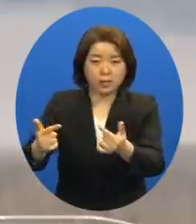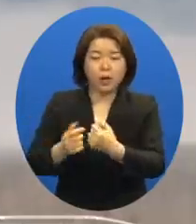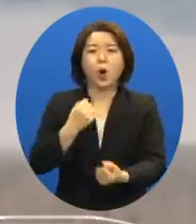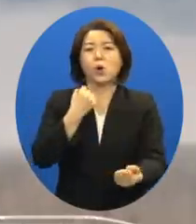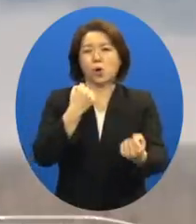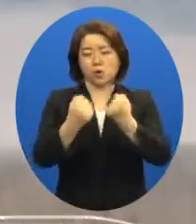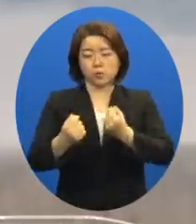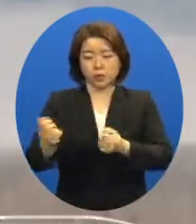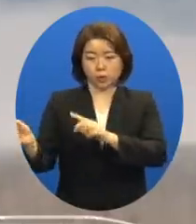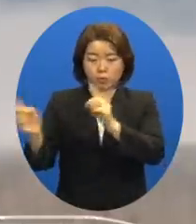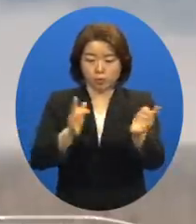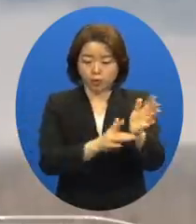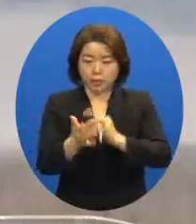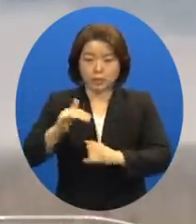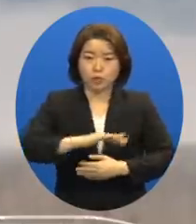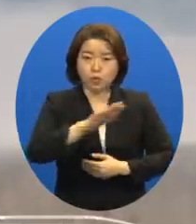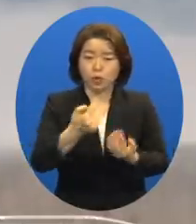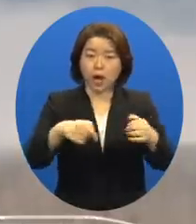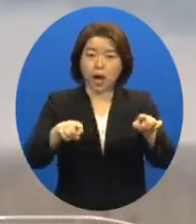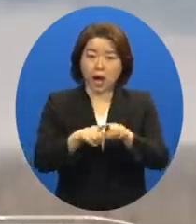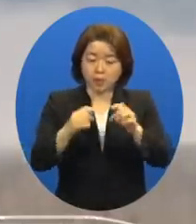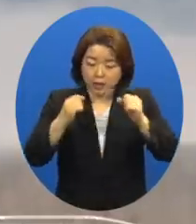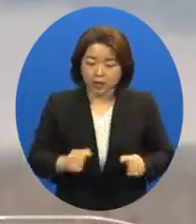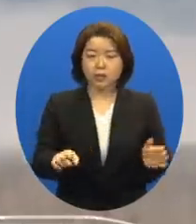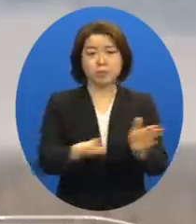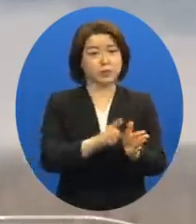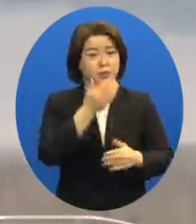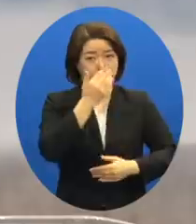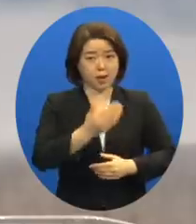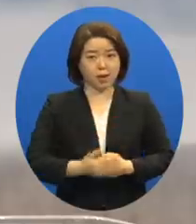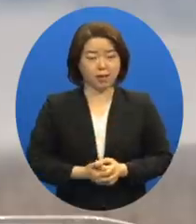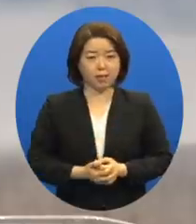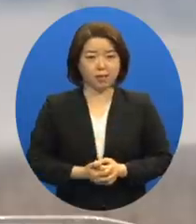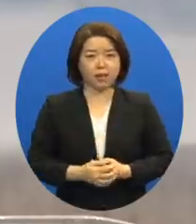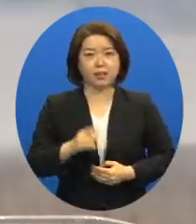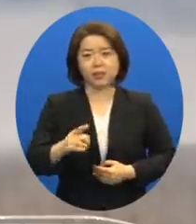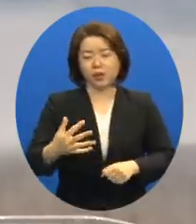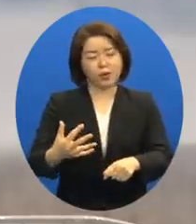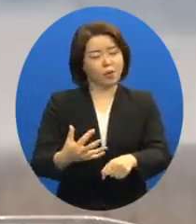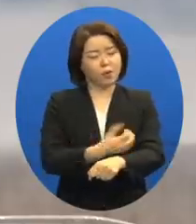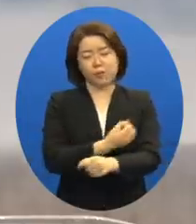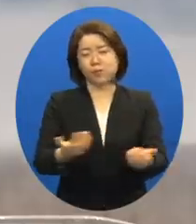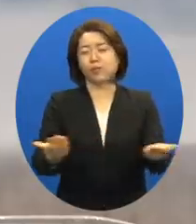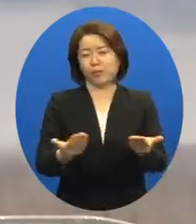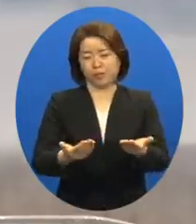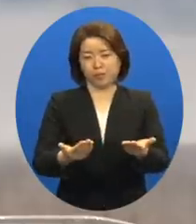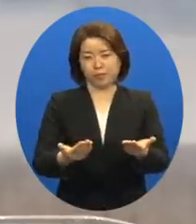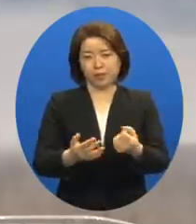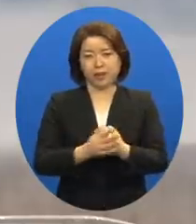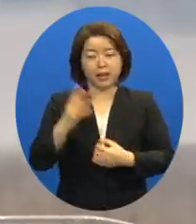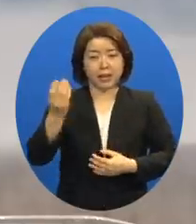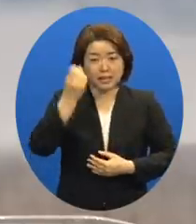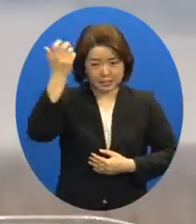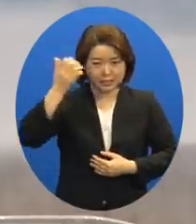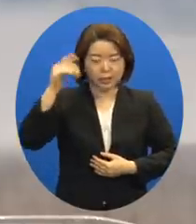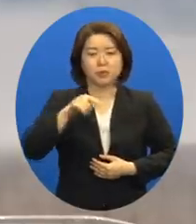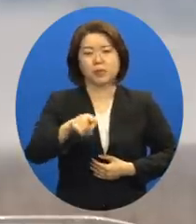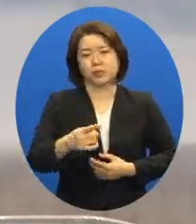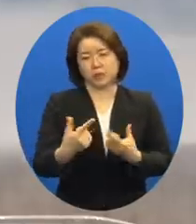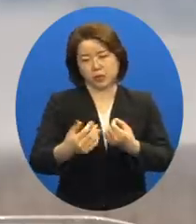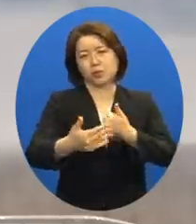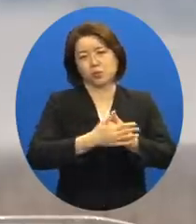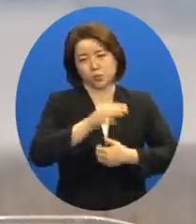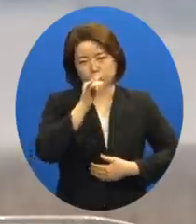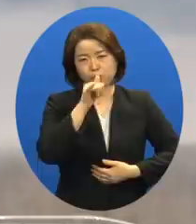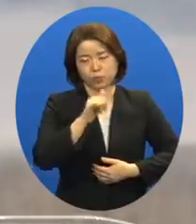부활의 예수님이 우리와 함께 계심을 믿습니다. 이건 정말 엄청난 일입니다. 성령께서 그렇게 하시는